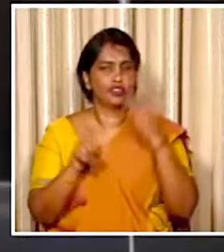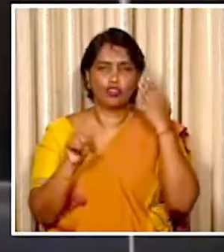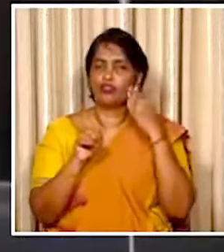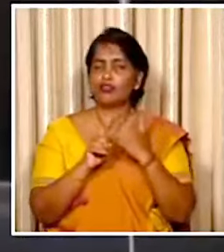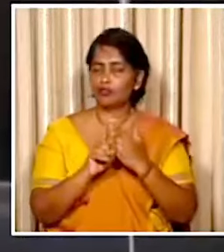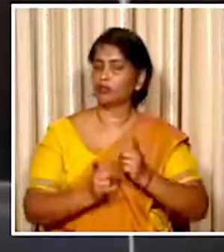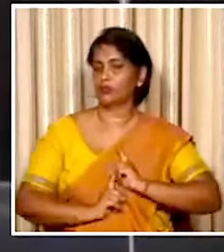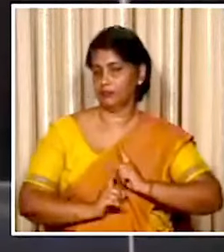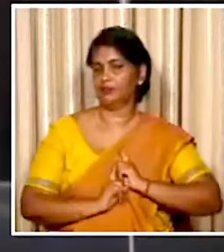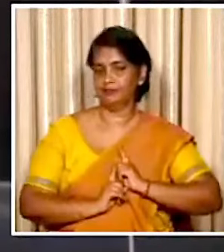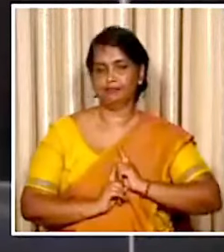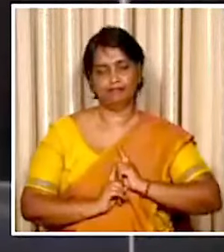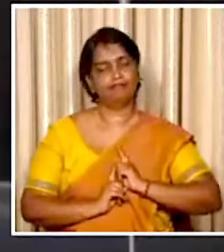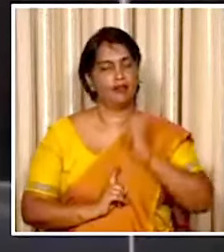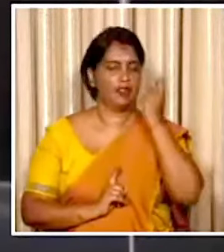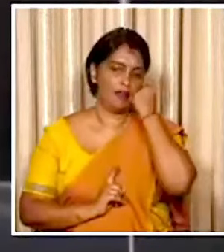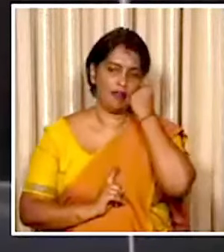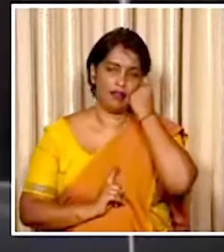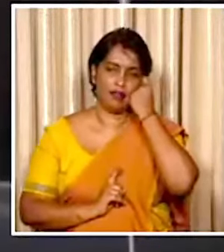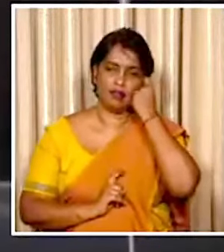දරපු ස්ථාවරයක් තියෙනවා. ඒ තමයි